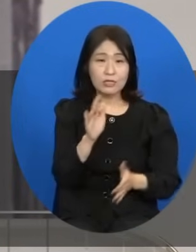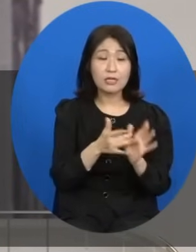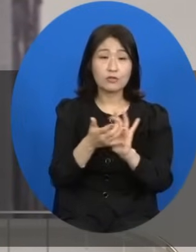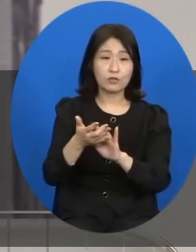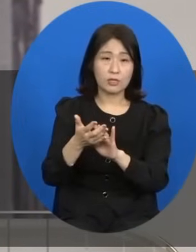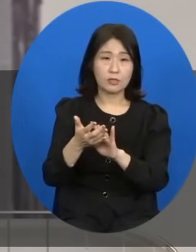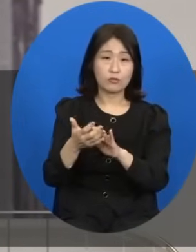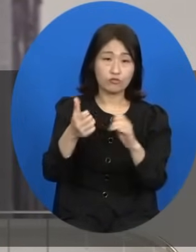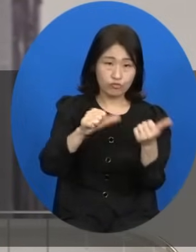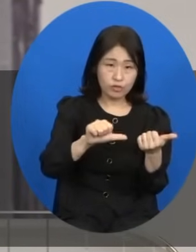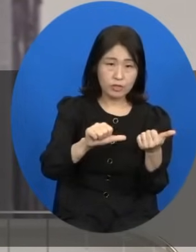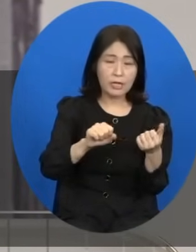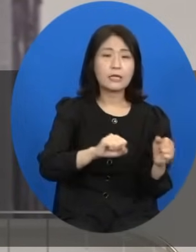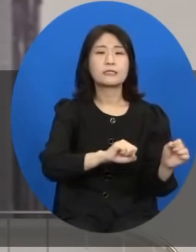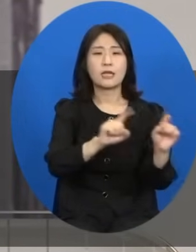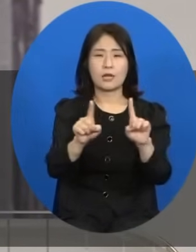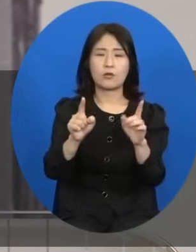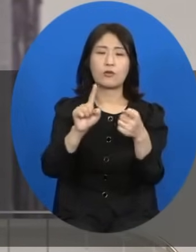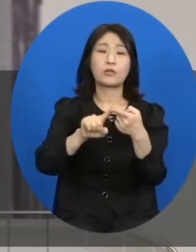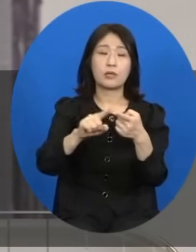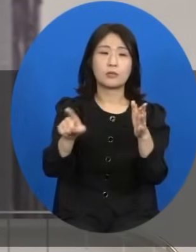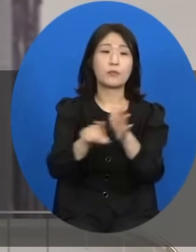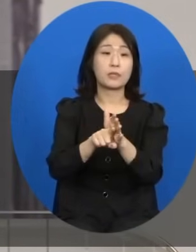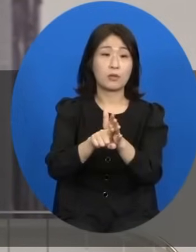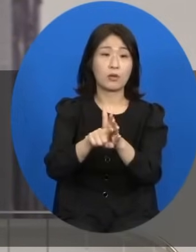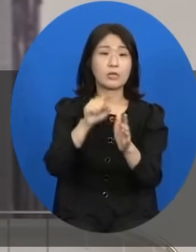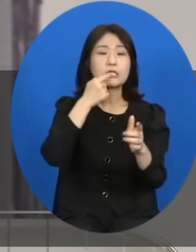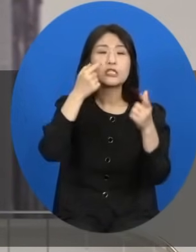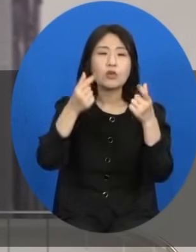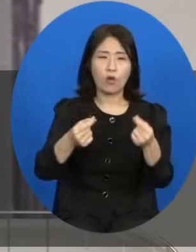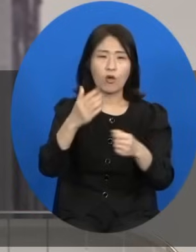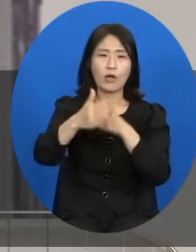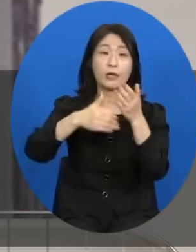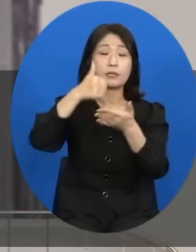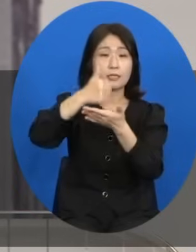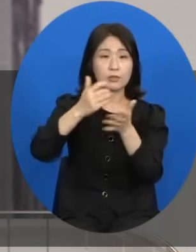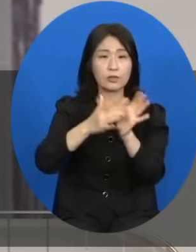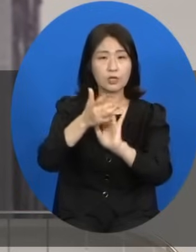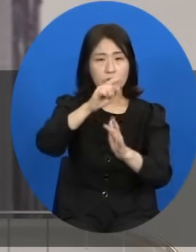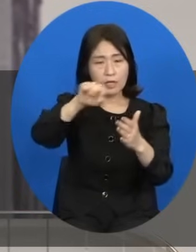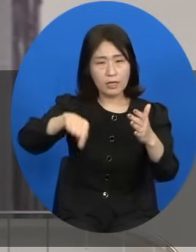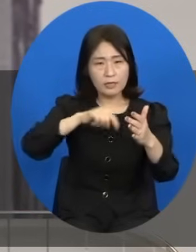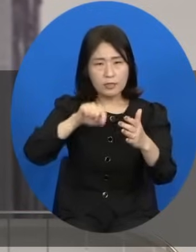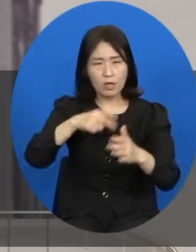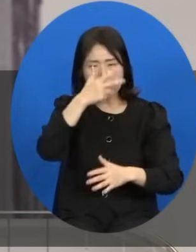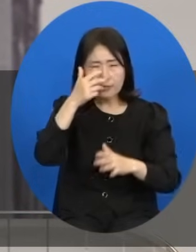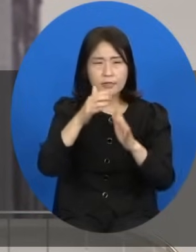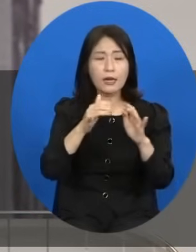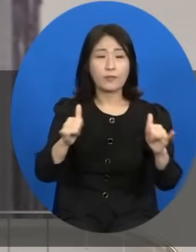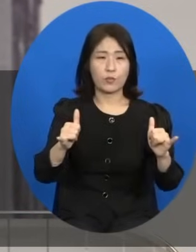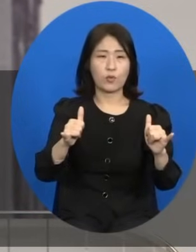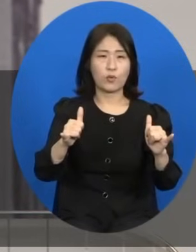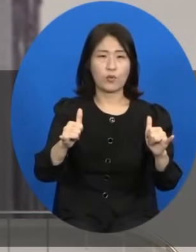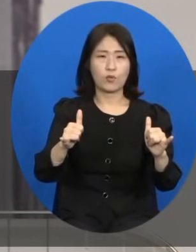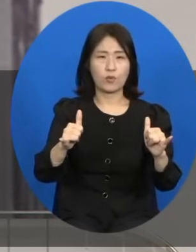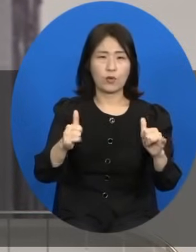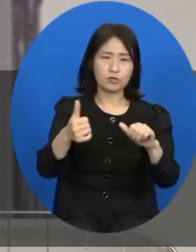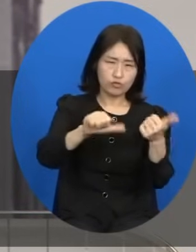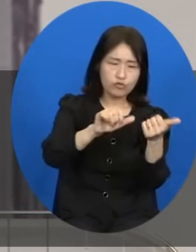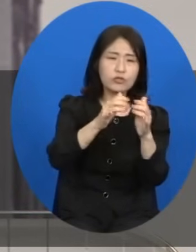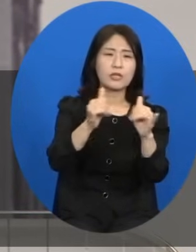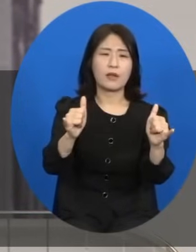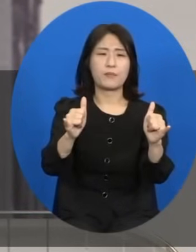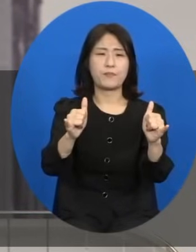죽으셨다가 살아나신 것을 믿습니다 이와 같이 하나님께서 예수 안에서 잠든 사람 즉 죽은